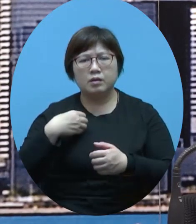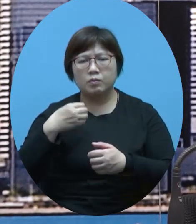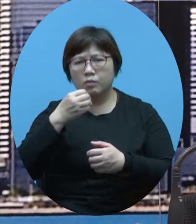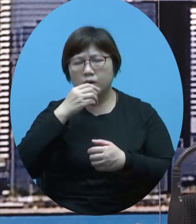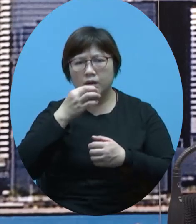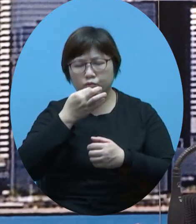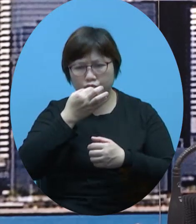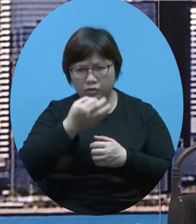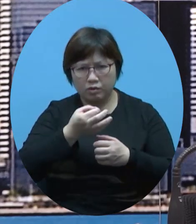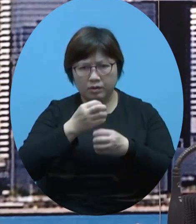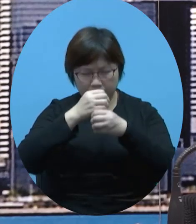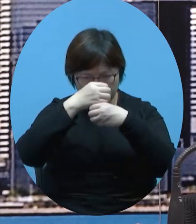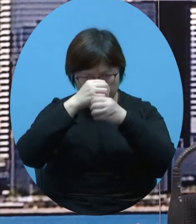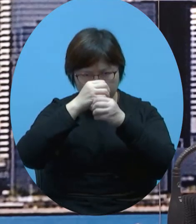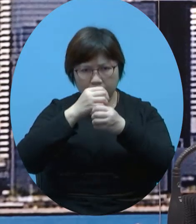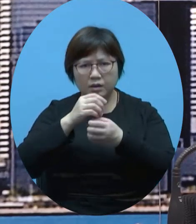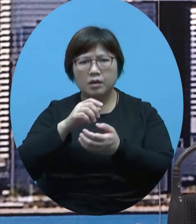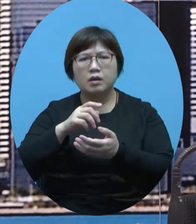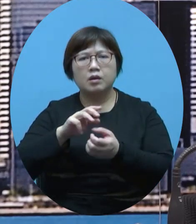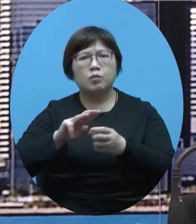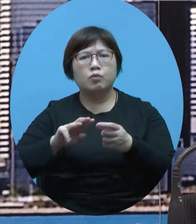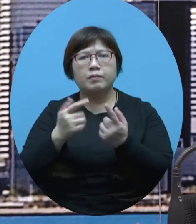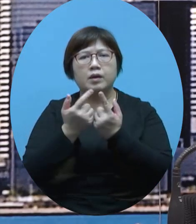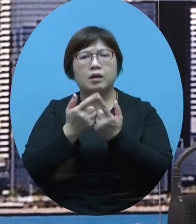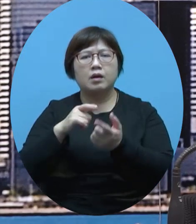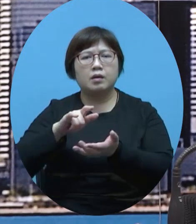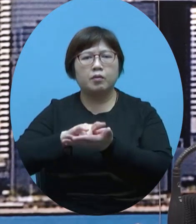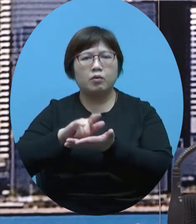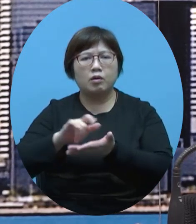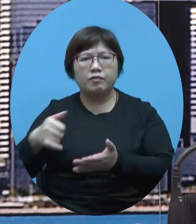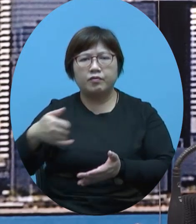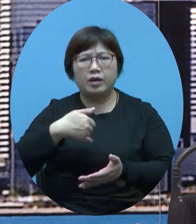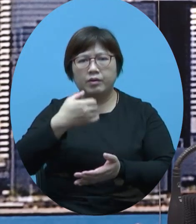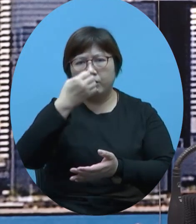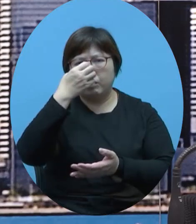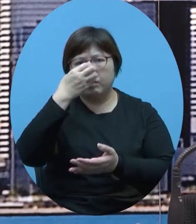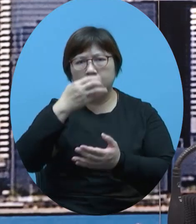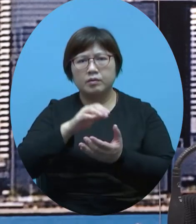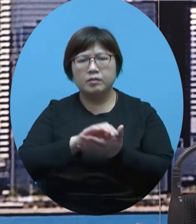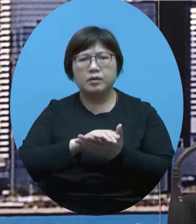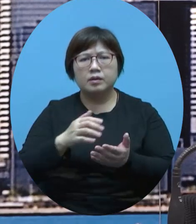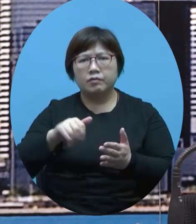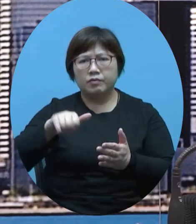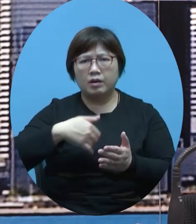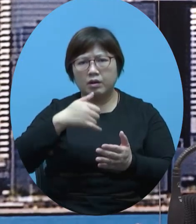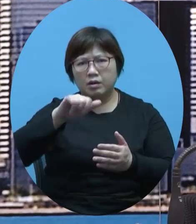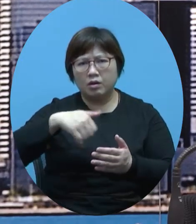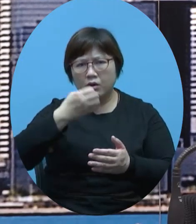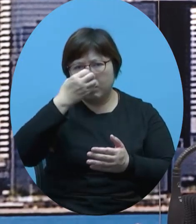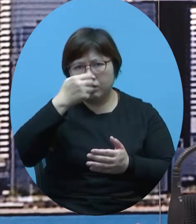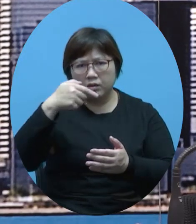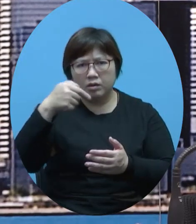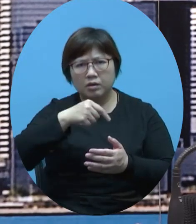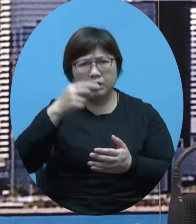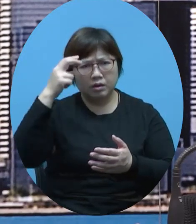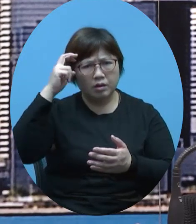液樣本收集會擴大至湖北返武漢返港人士。咁其實因應而家返港嘅人次都減少，其實會唔會考慮送佢